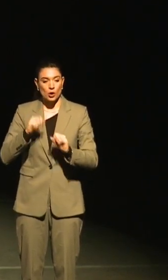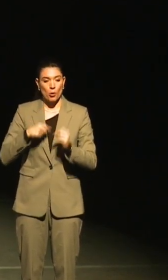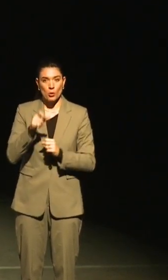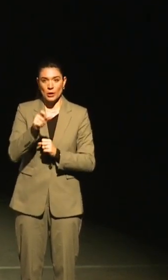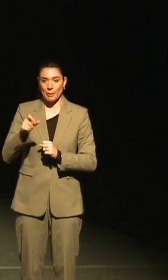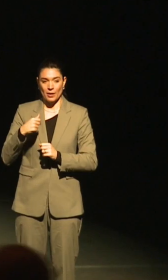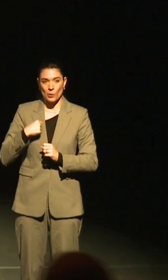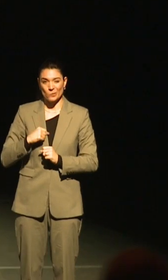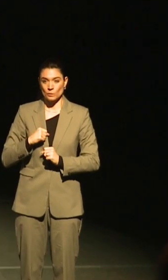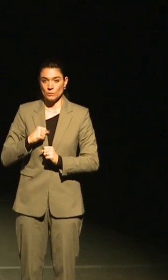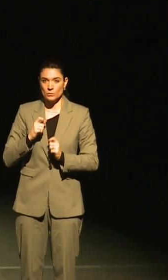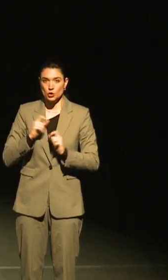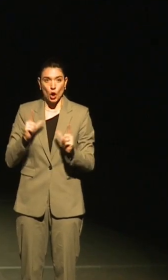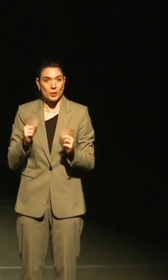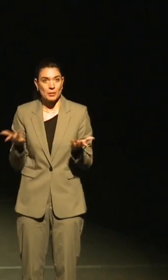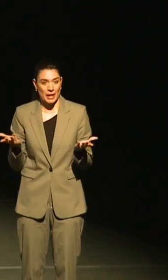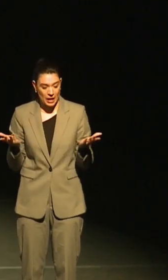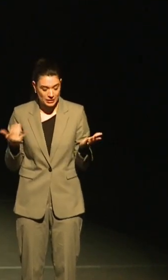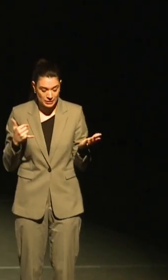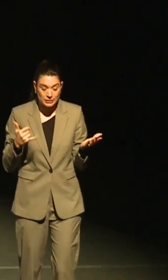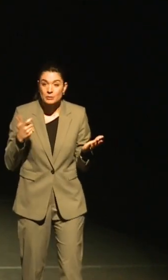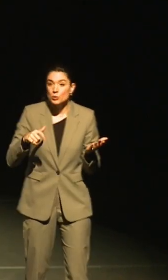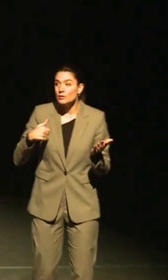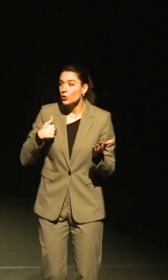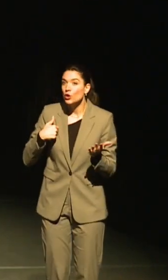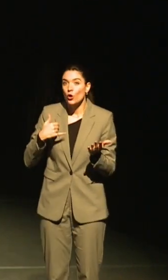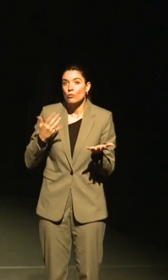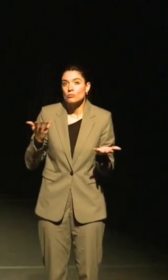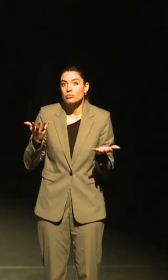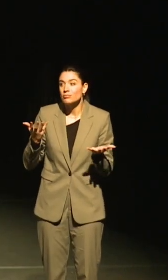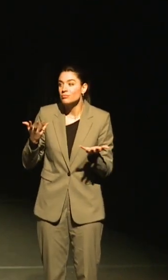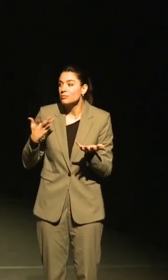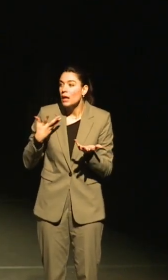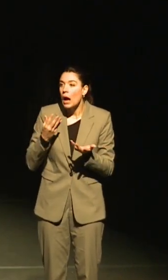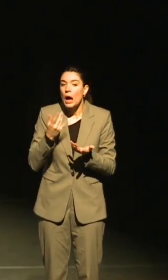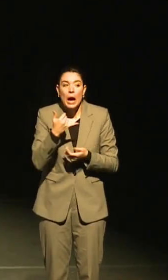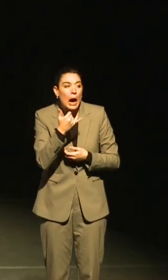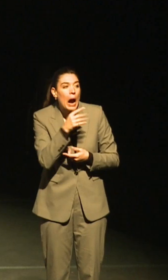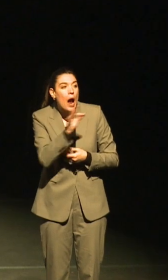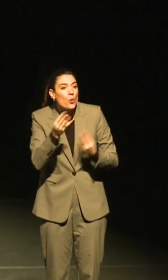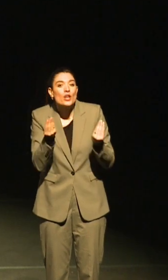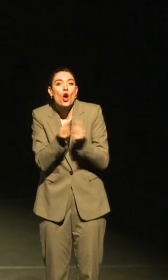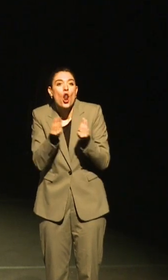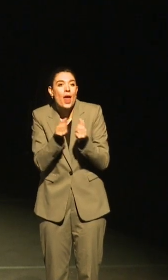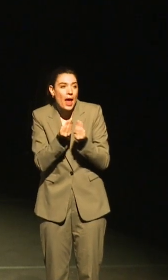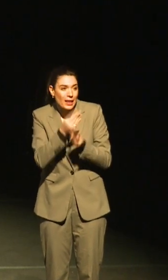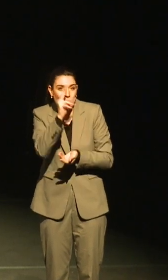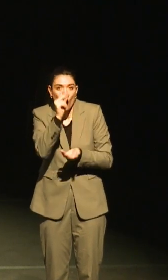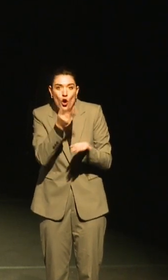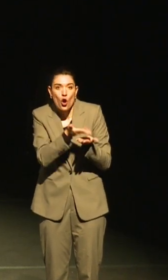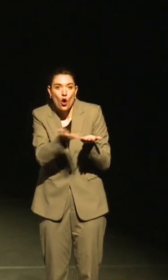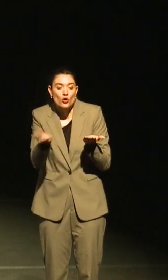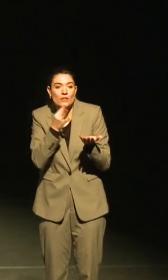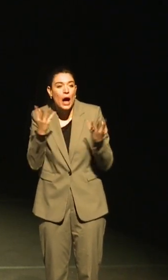loro Io tra l'altro appunto venivo dalla direzione del personale Quindi questi erano colleghi e quindi io parlavo la loro lingua questo mi dava un